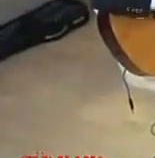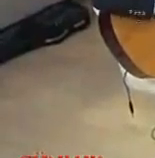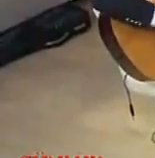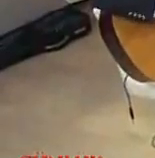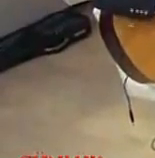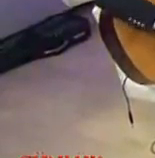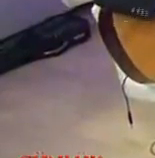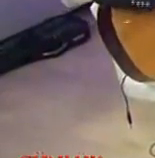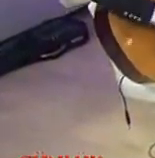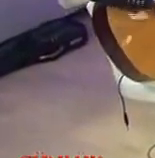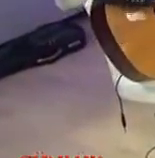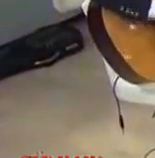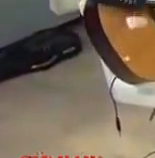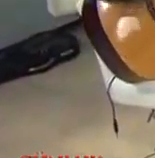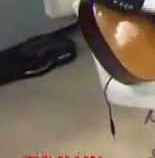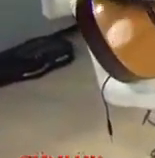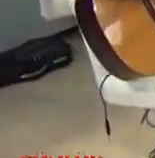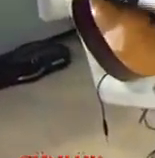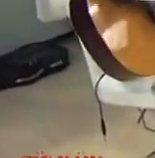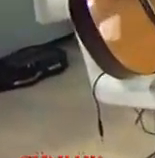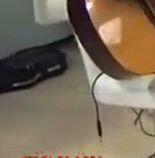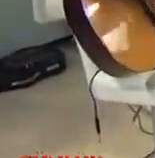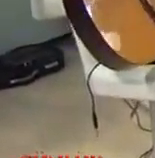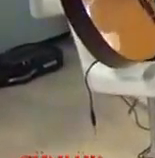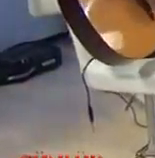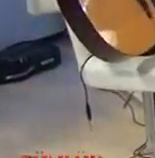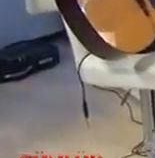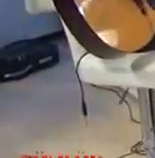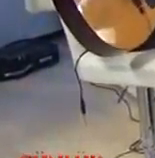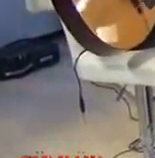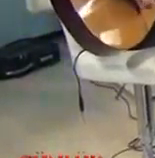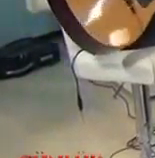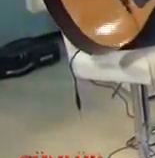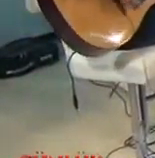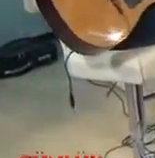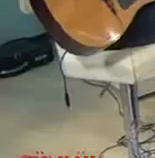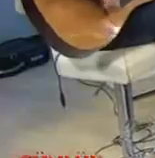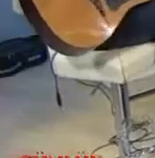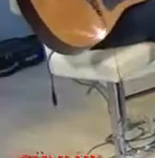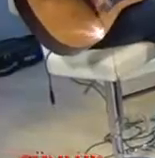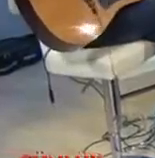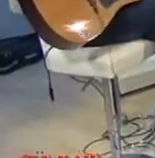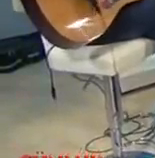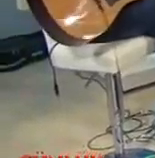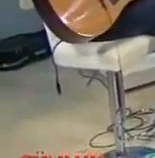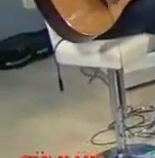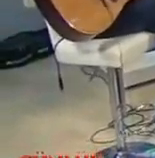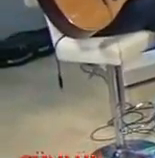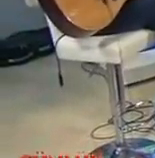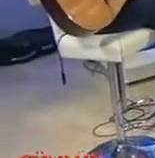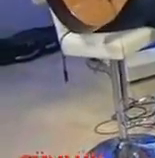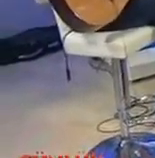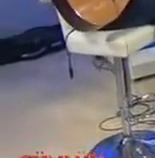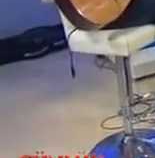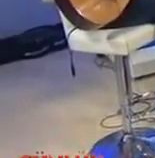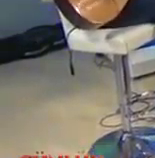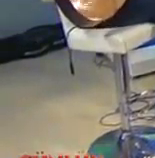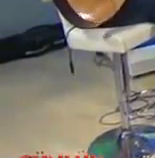Gel sen yeniden iki yanım geriden. Aşk diye buna derler canım.